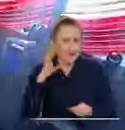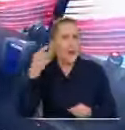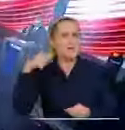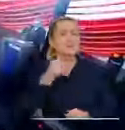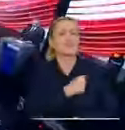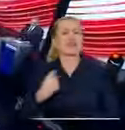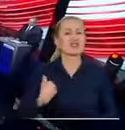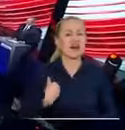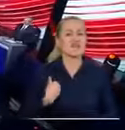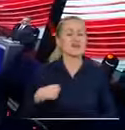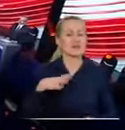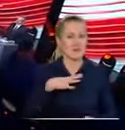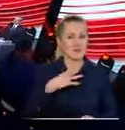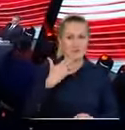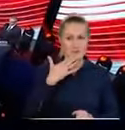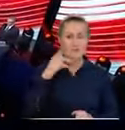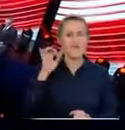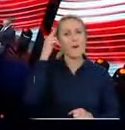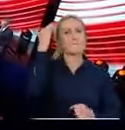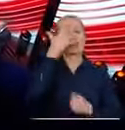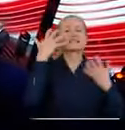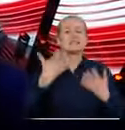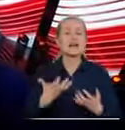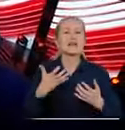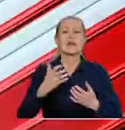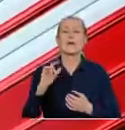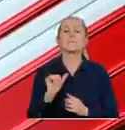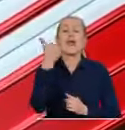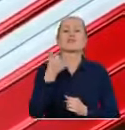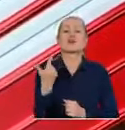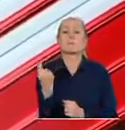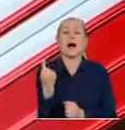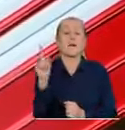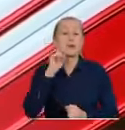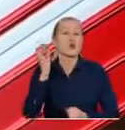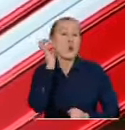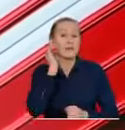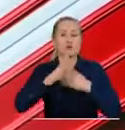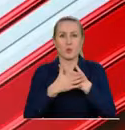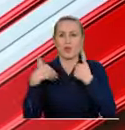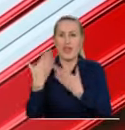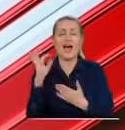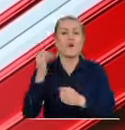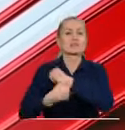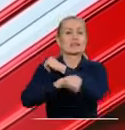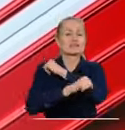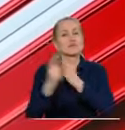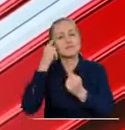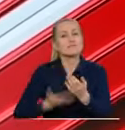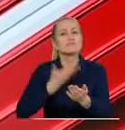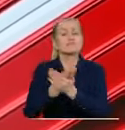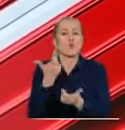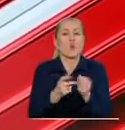Warszawy zapowiedział, że jego marzeniem jest udzielenie pierwszego homoseksualnego ślubu. Jego zastępca zaś zaproponował tak zwane